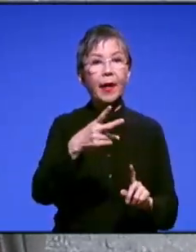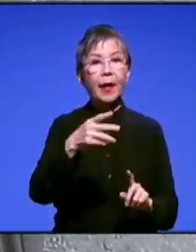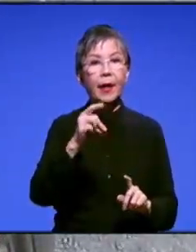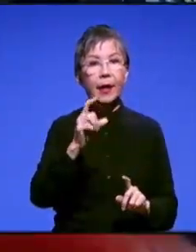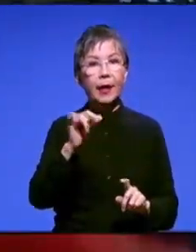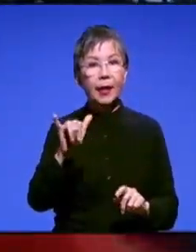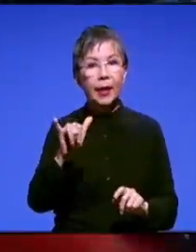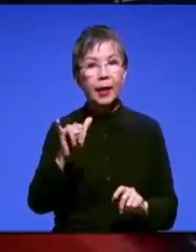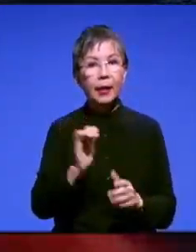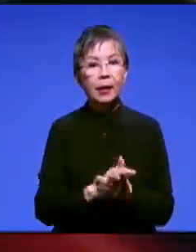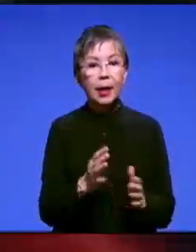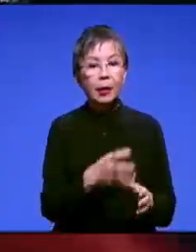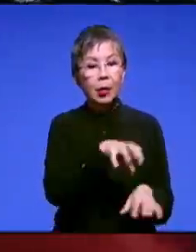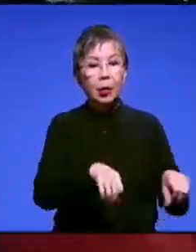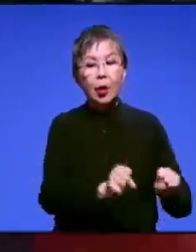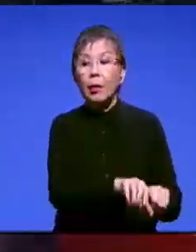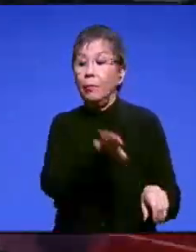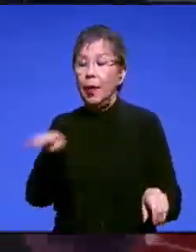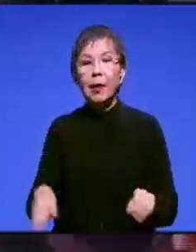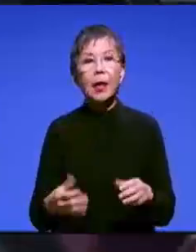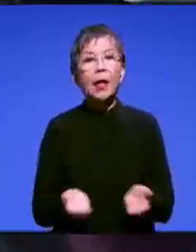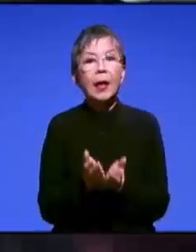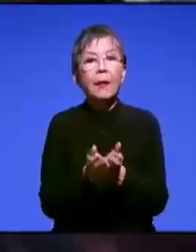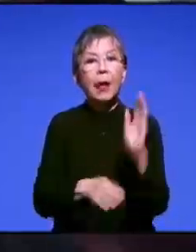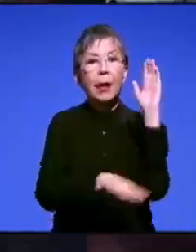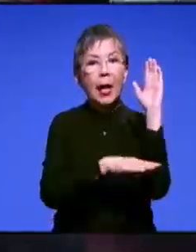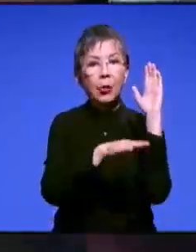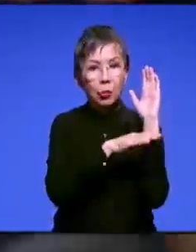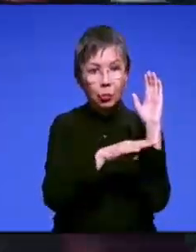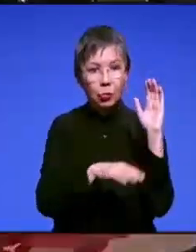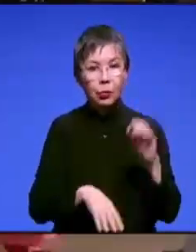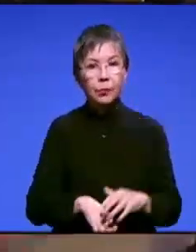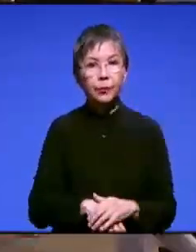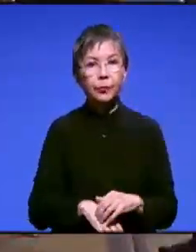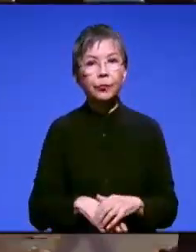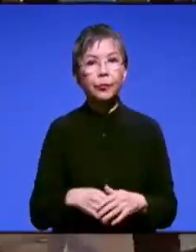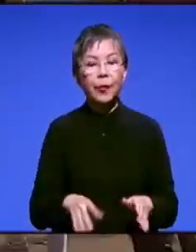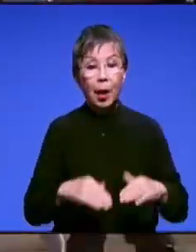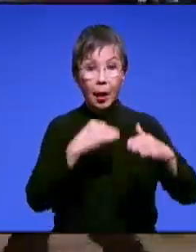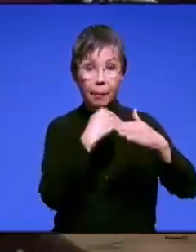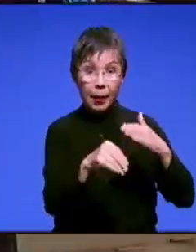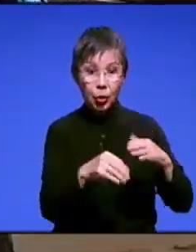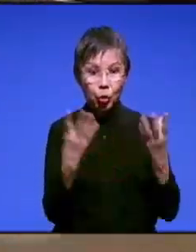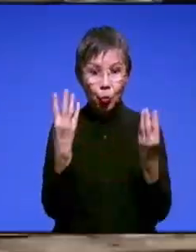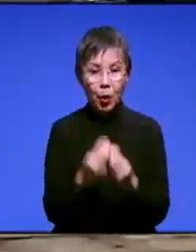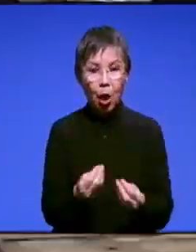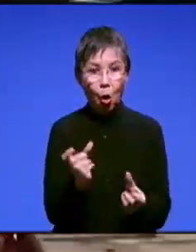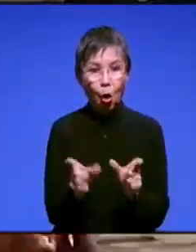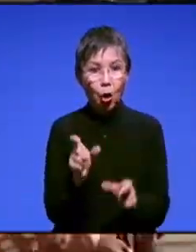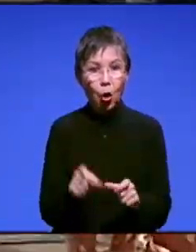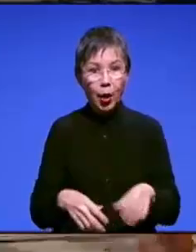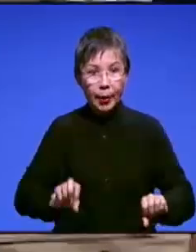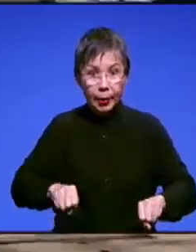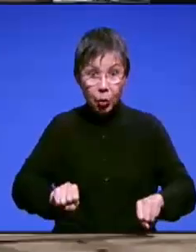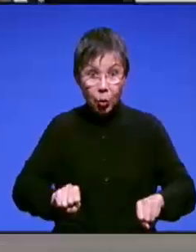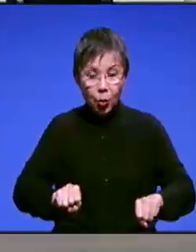dan mengalihkannya ke kapal kayu. Zainal Ali Mustafa melaporkan, selain membatasi jumlah penumpang bersepeda